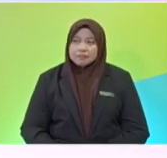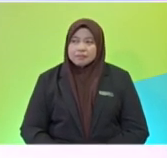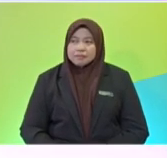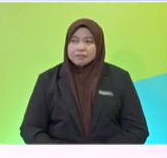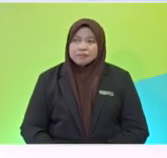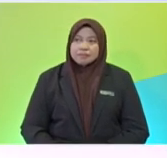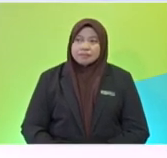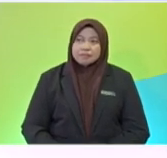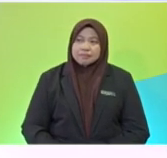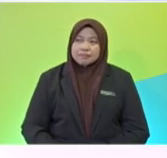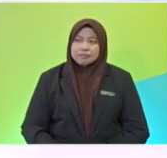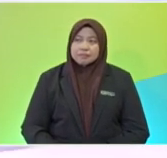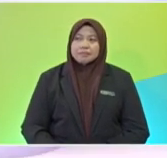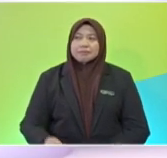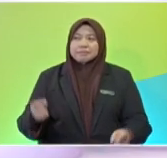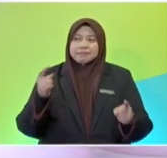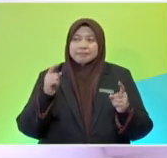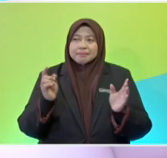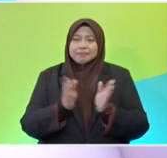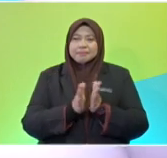menjadi alay